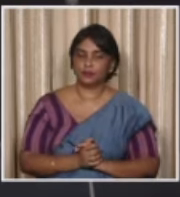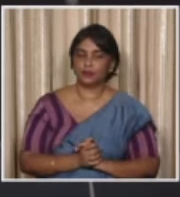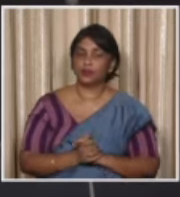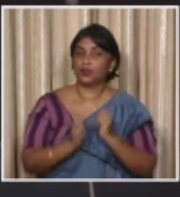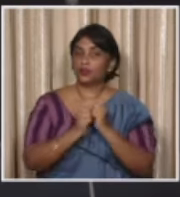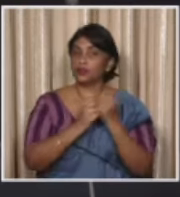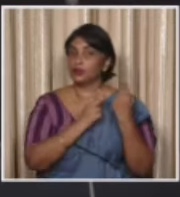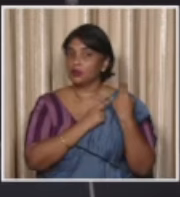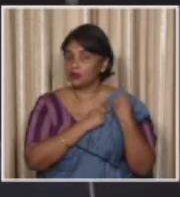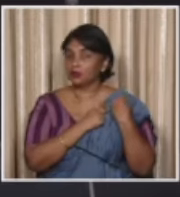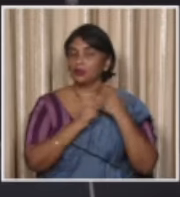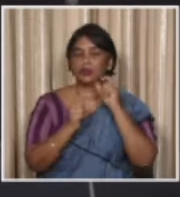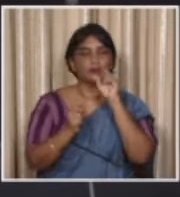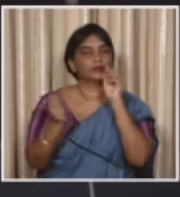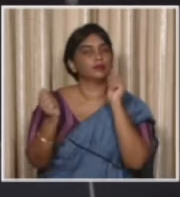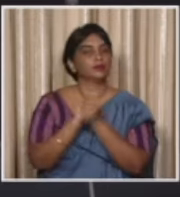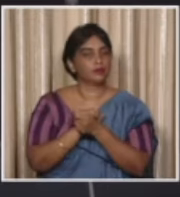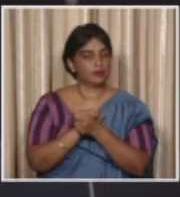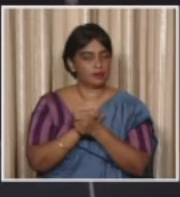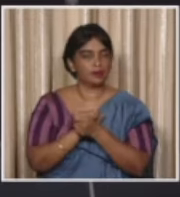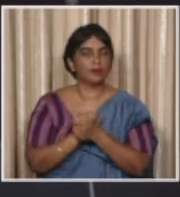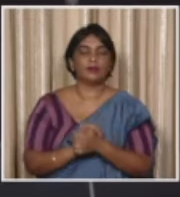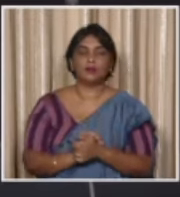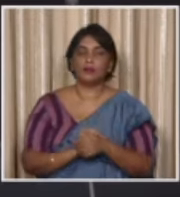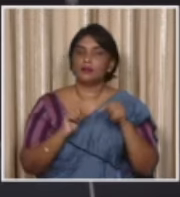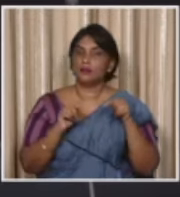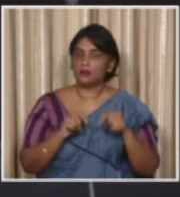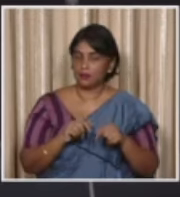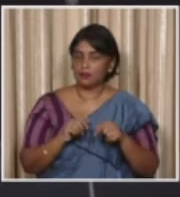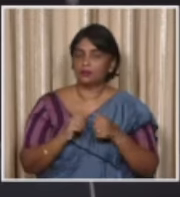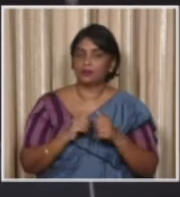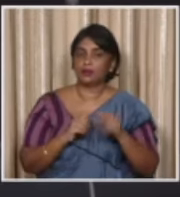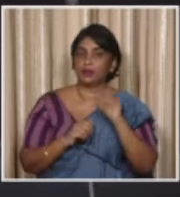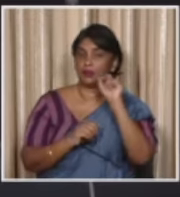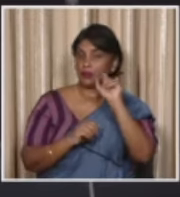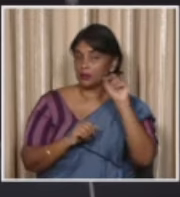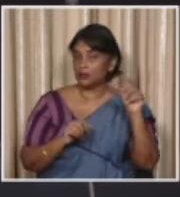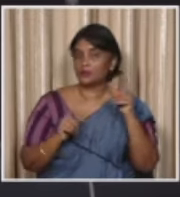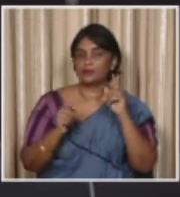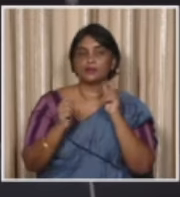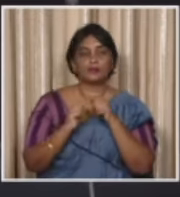තනතුරු නාම සංශෝධනය. දැන් කලින් තිබිච්ච තනතුරු නාම